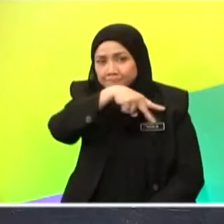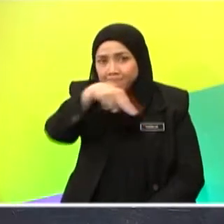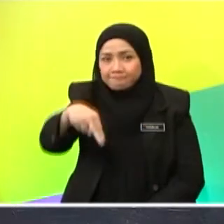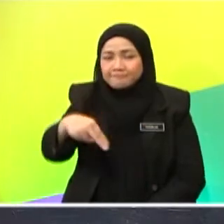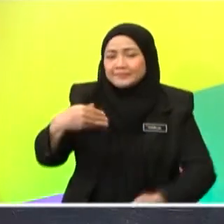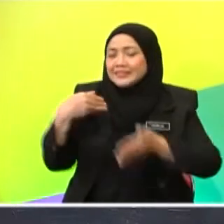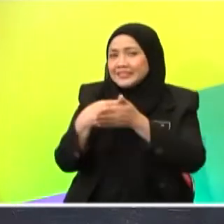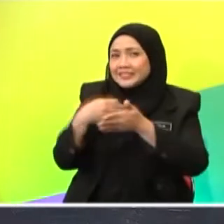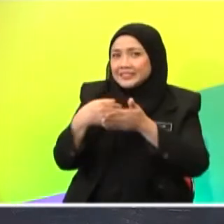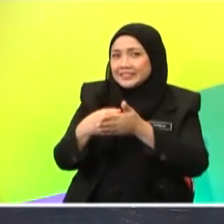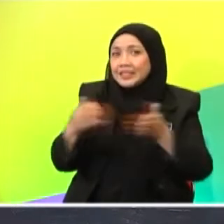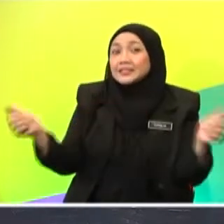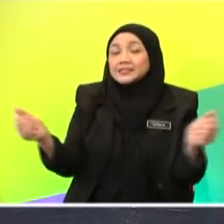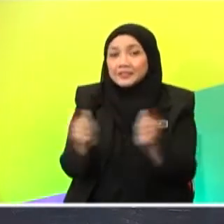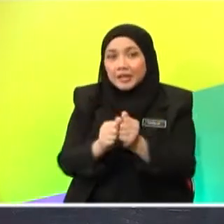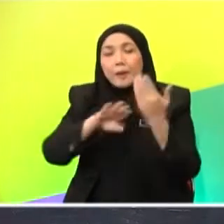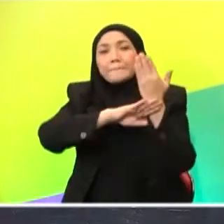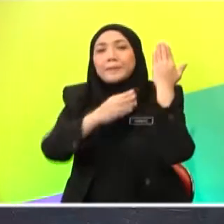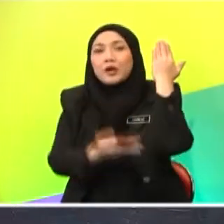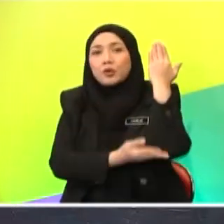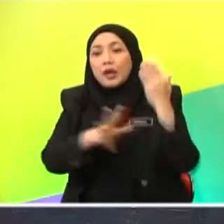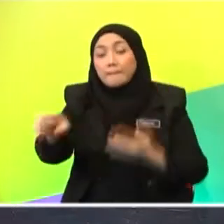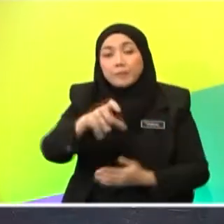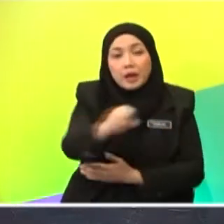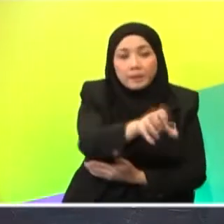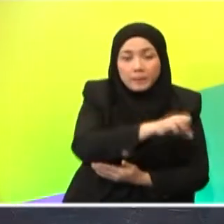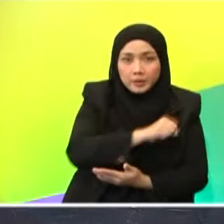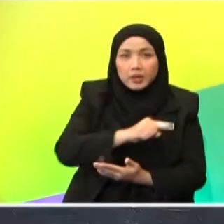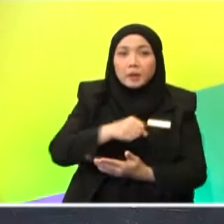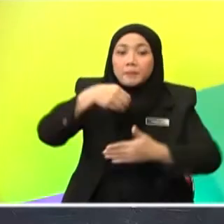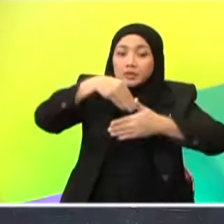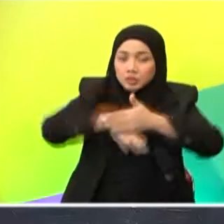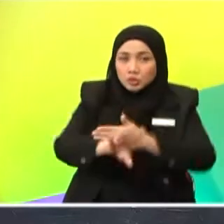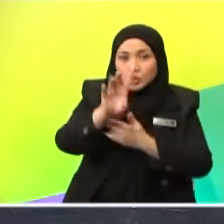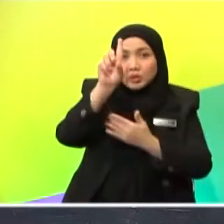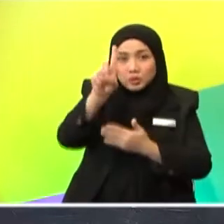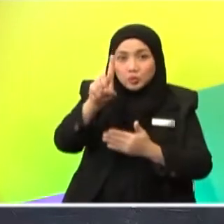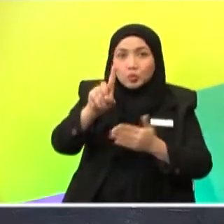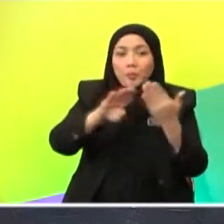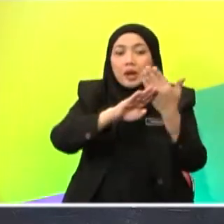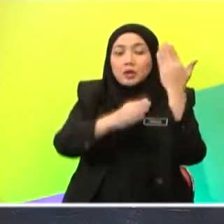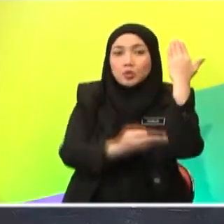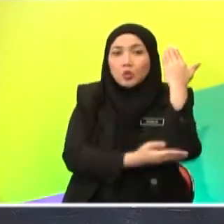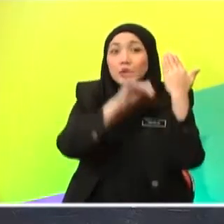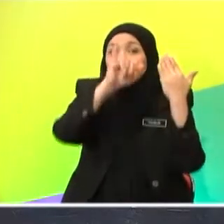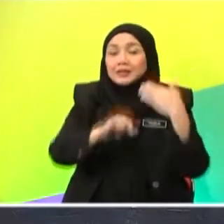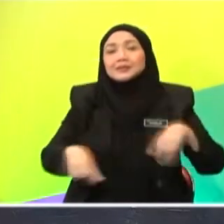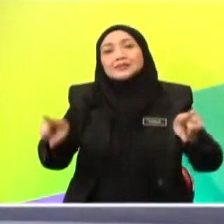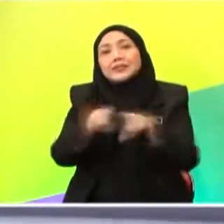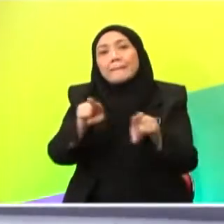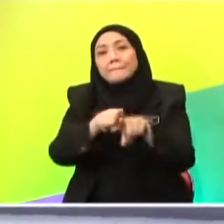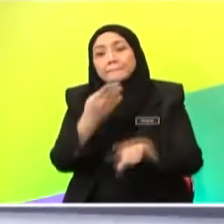kemas yang kapasitasnya ambisimu kapas masuk rasa suka banget Sodong saya oke